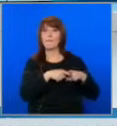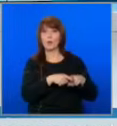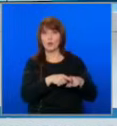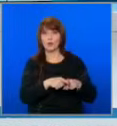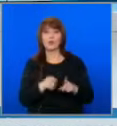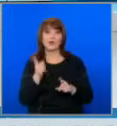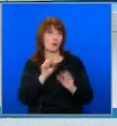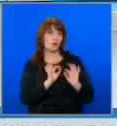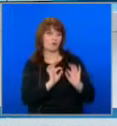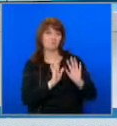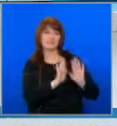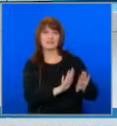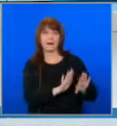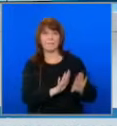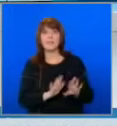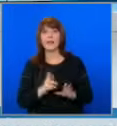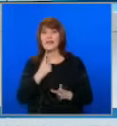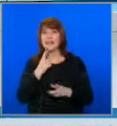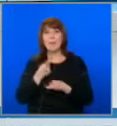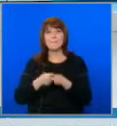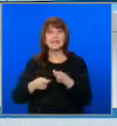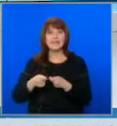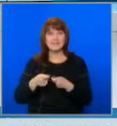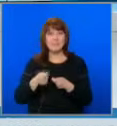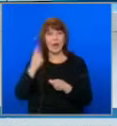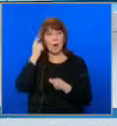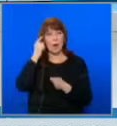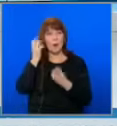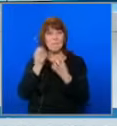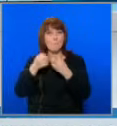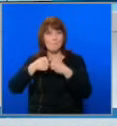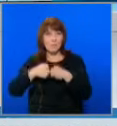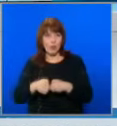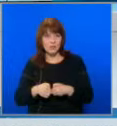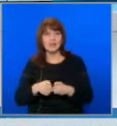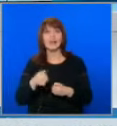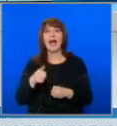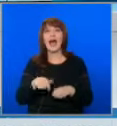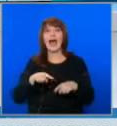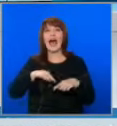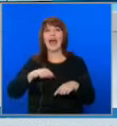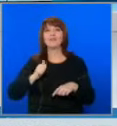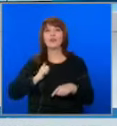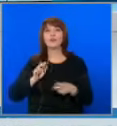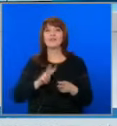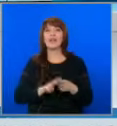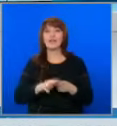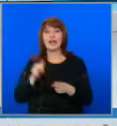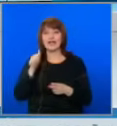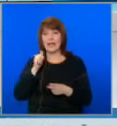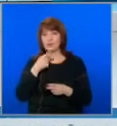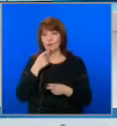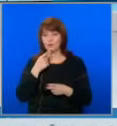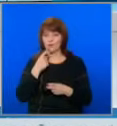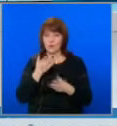и все още е там определеният от бизнесмените мозък на схемата адвокат велимир атанасов говори пред бнт йоана